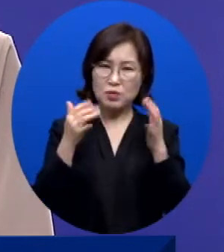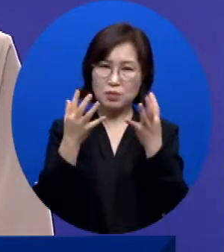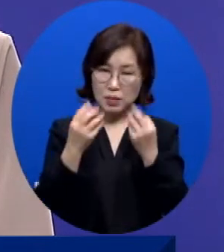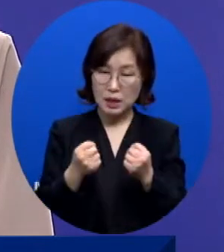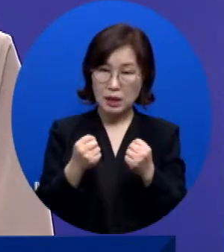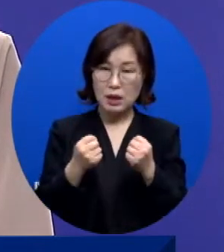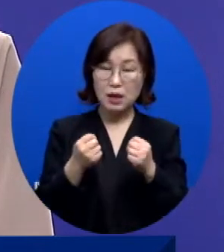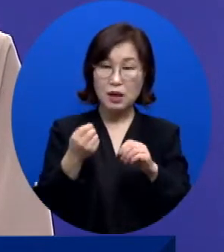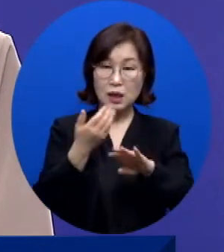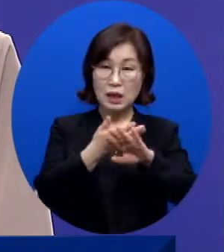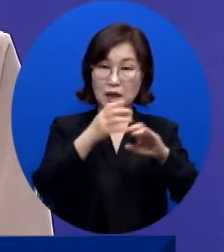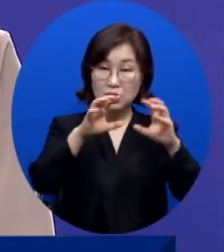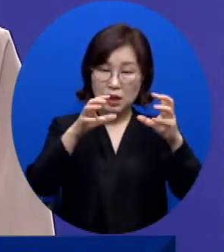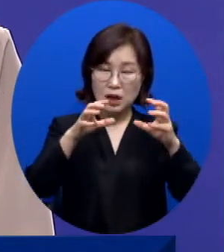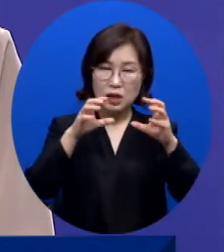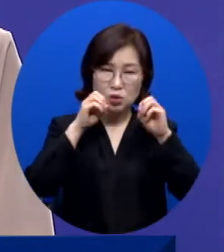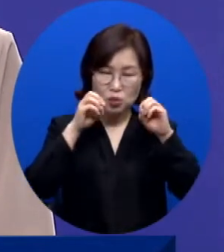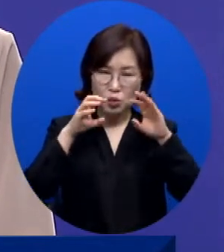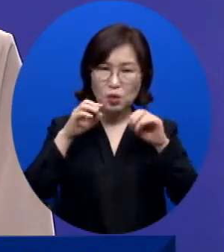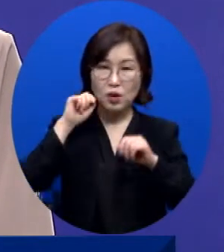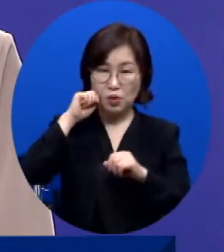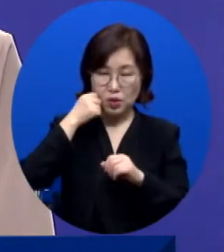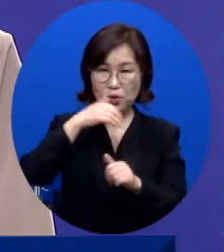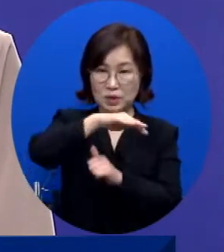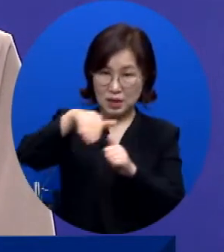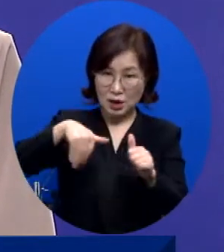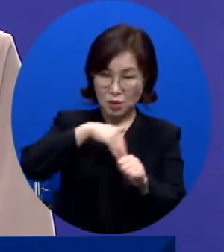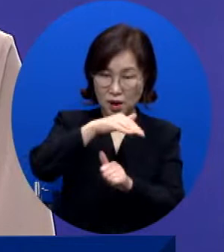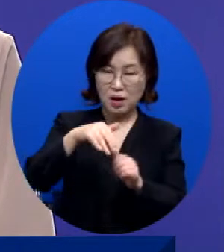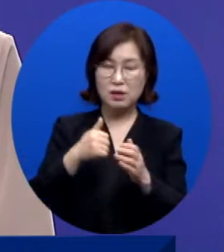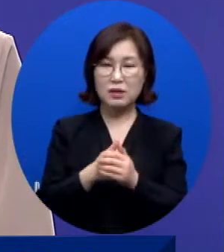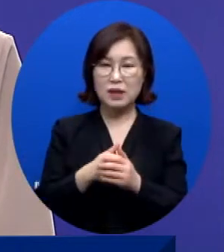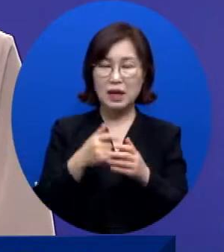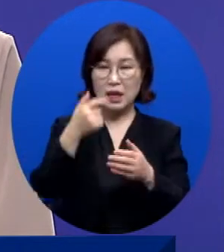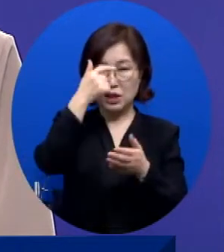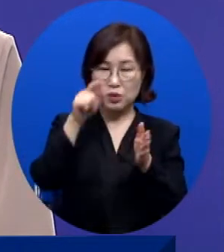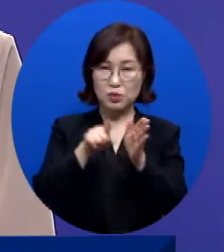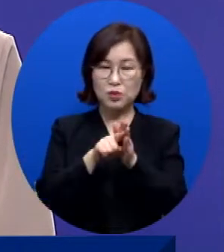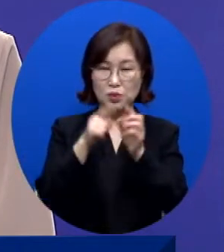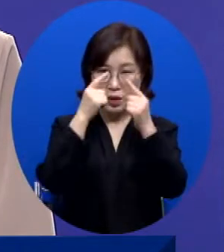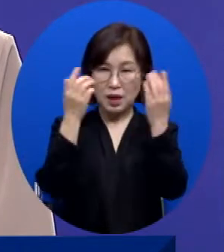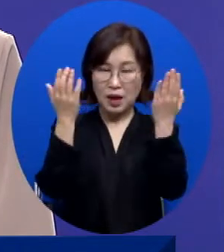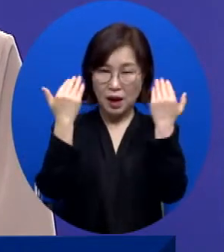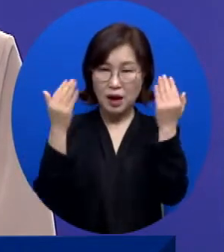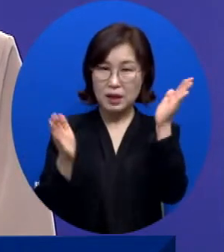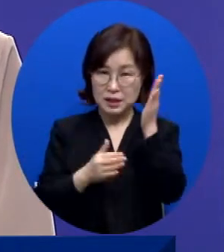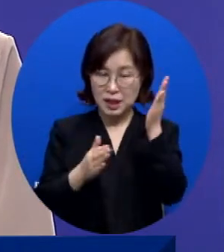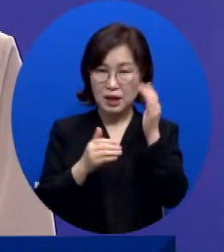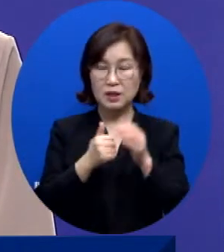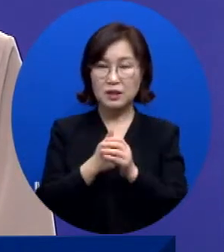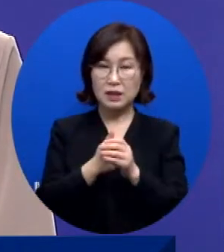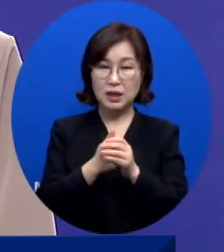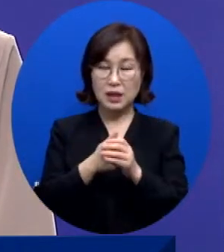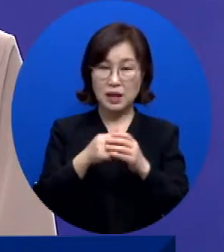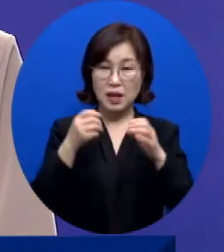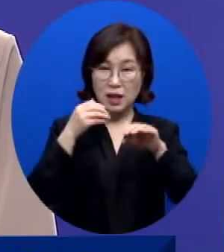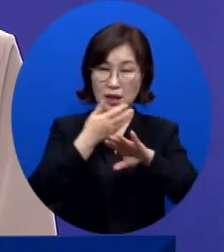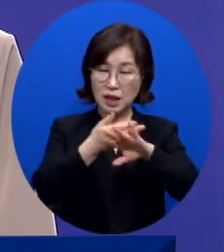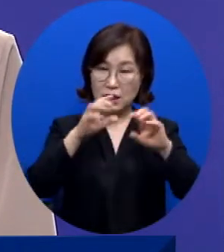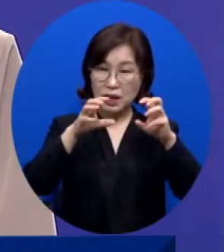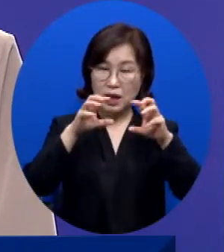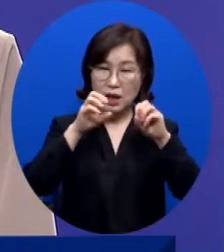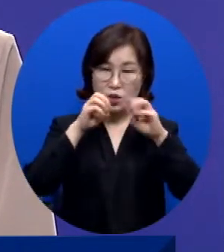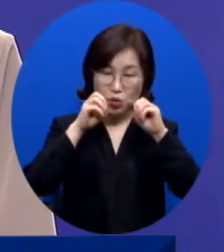봉사자들의 발걸음도 끊겼는데요. 이런 가운데 국내 한 기독교 대학 학생들이 해외 선교지 예배 현장을 돕는 찬양